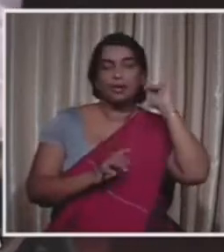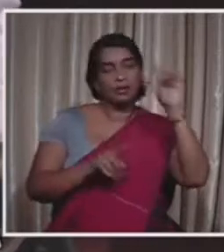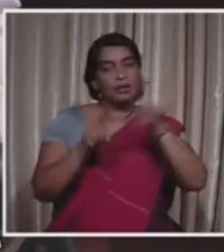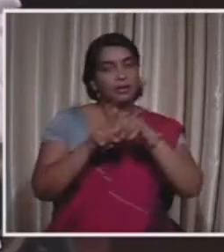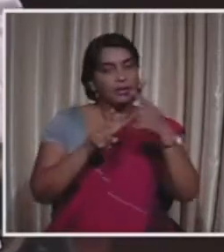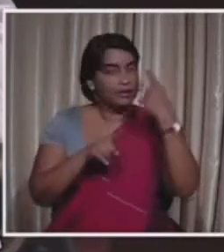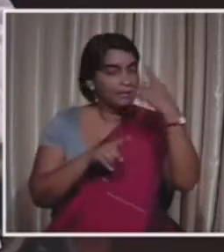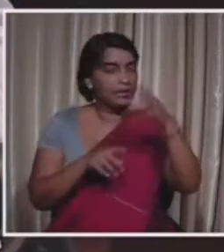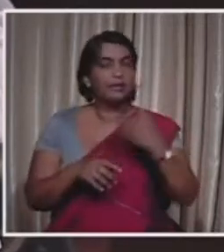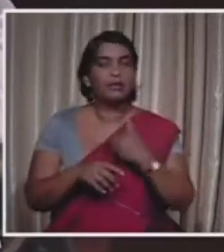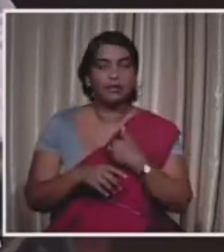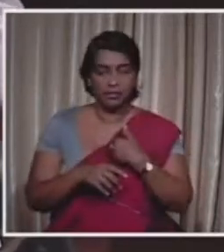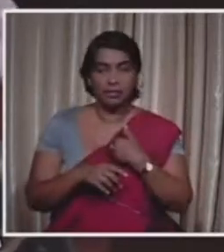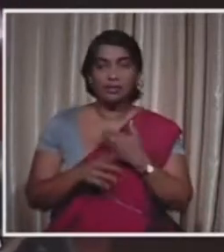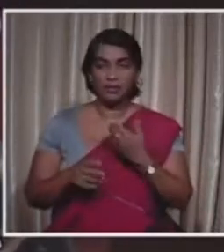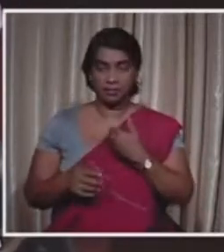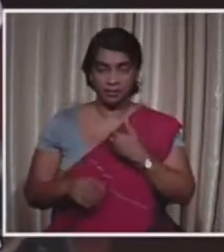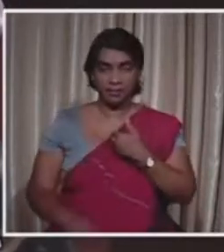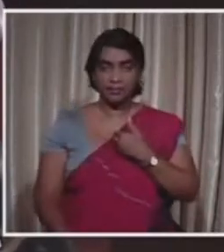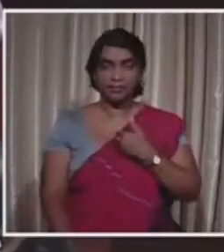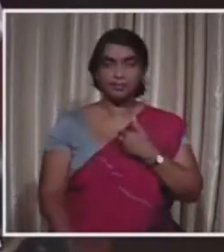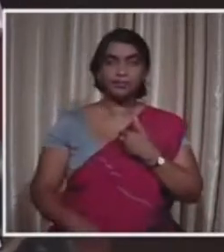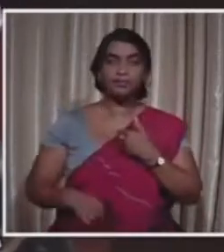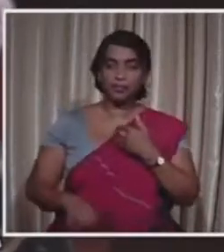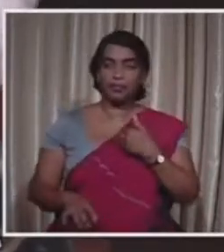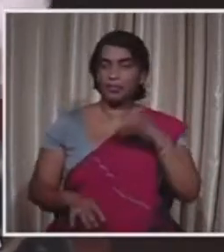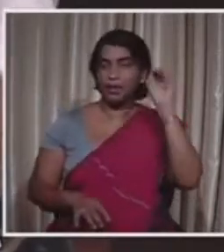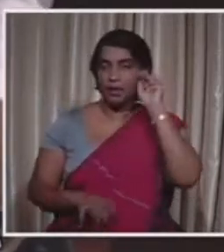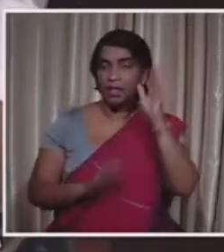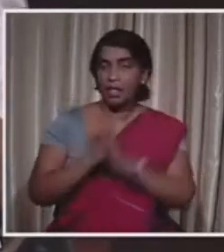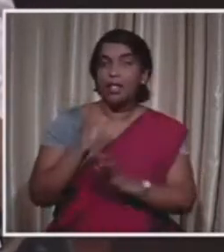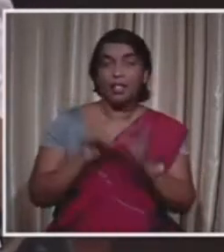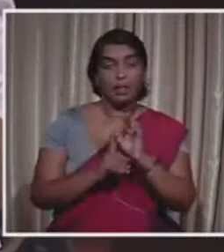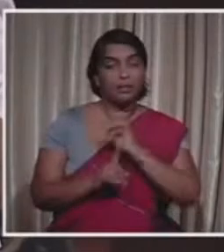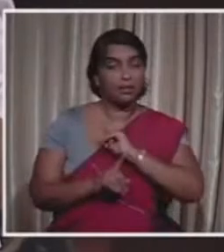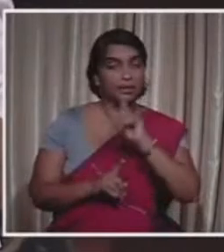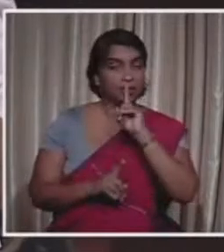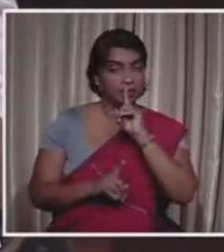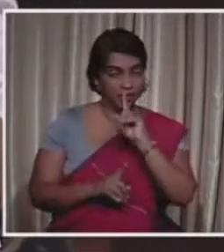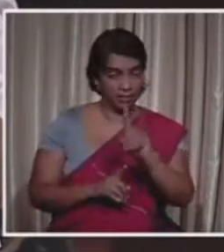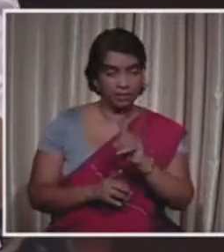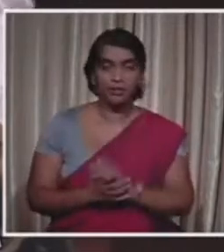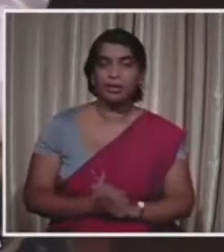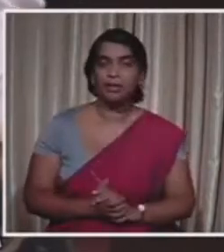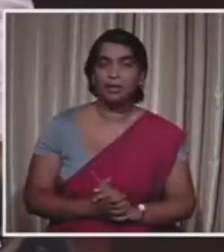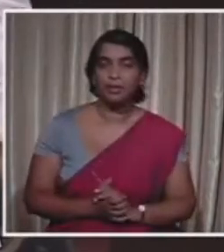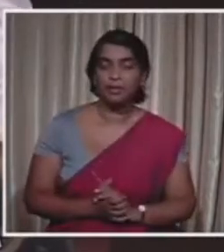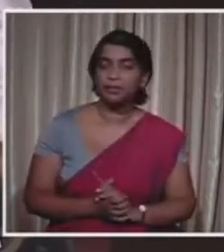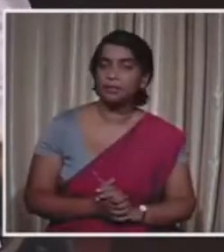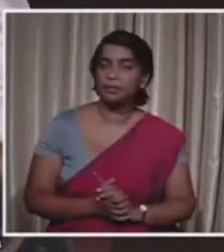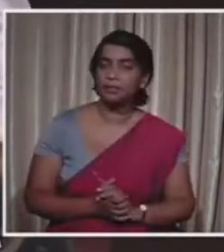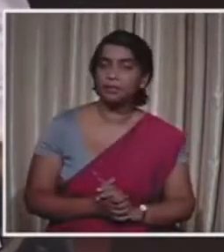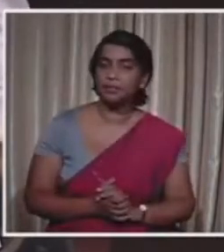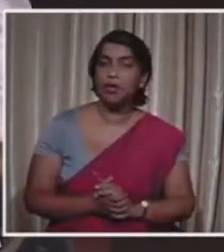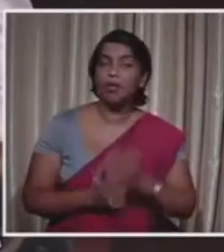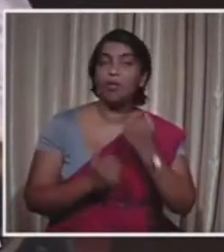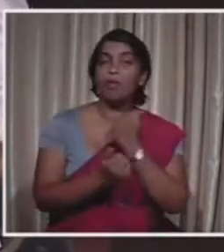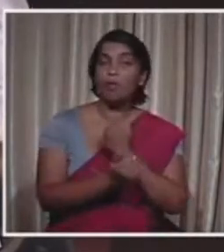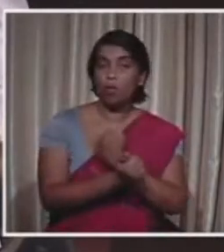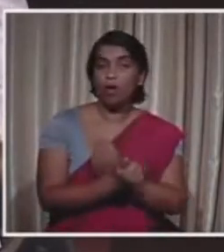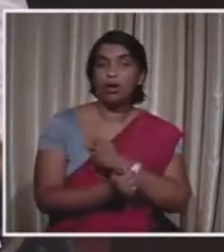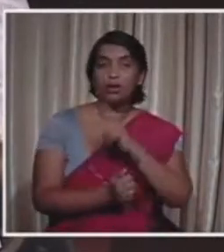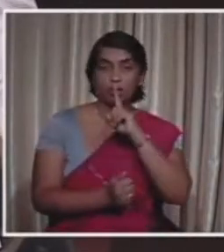ඒ නිසා මම විශේෂයෙන්ම අපිට ඇහුණ ඇමතිවරයා කියනවා කොහෙද පොලිසියකට